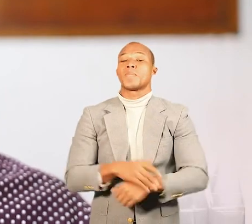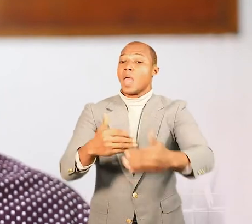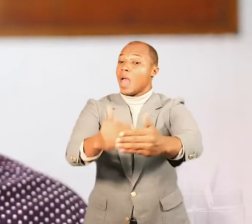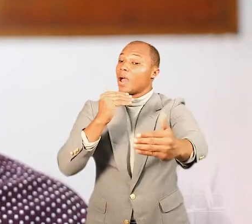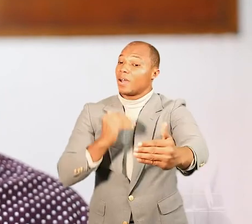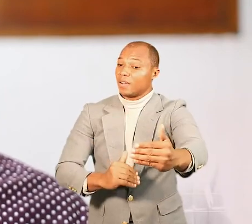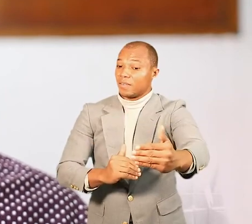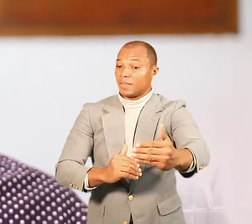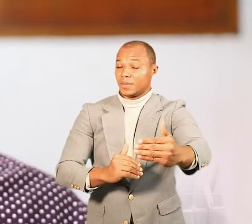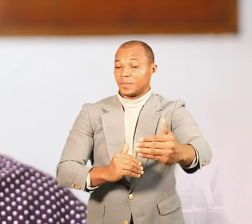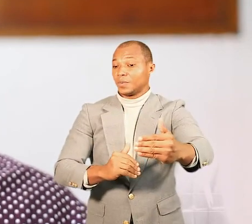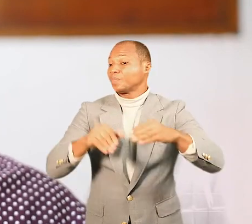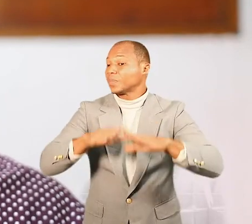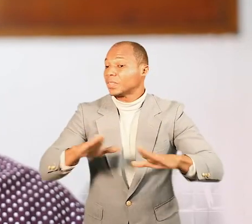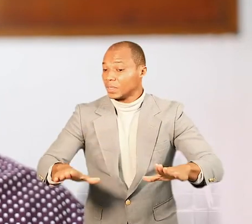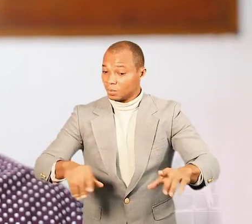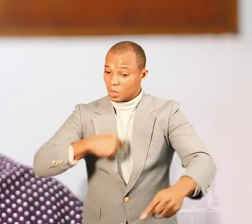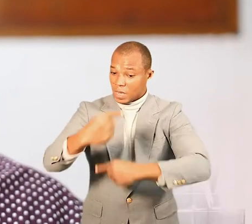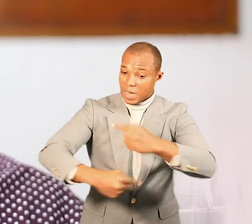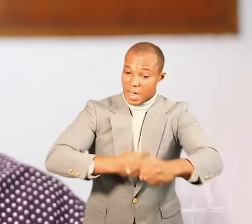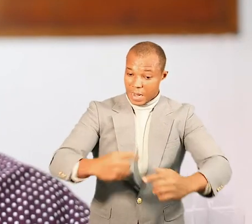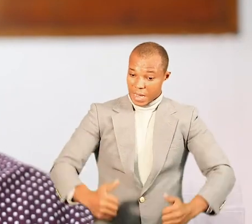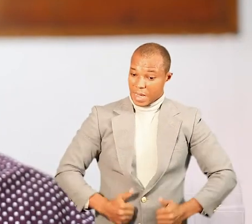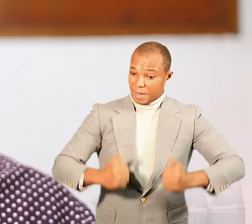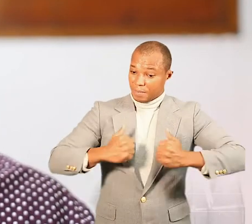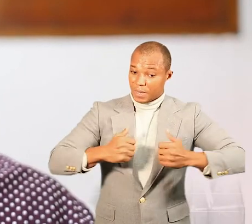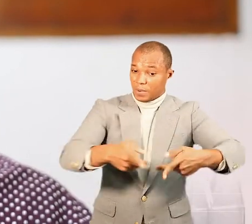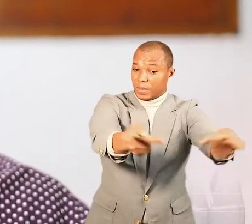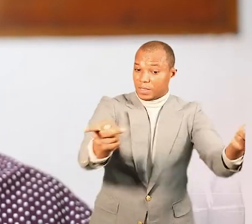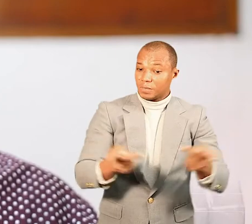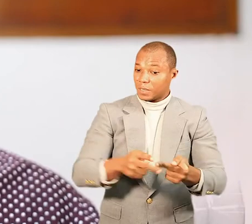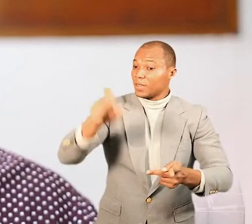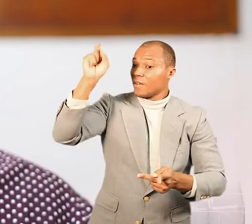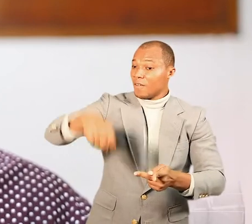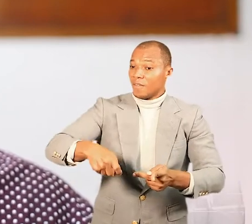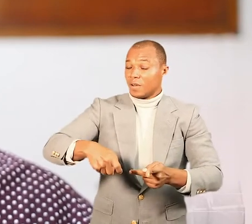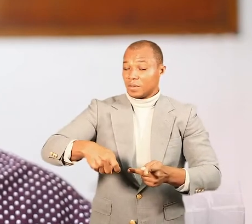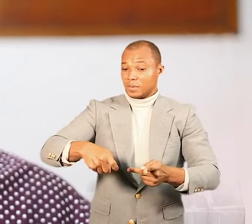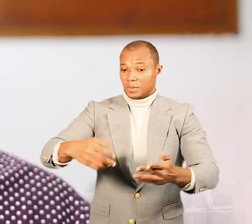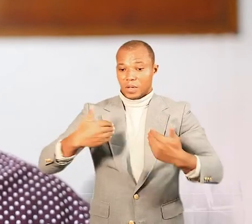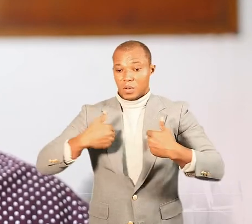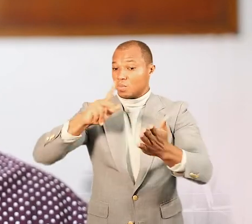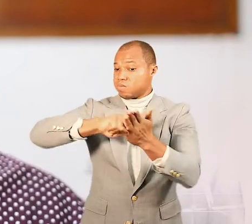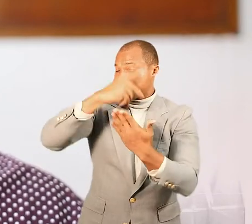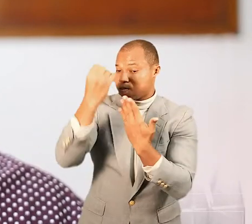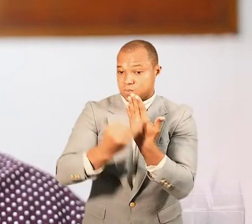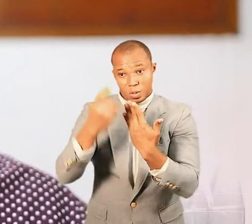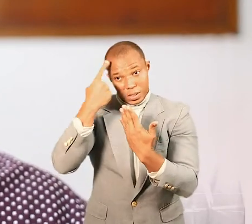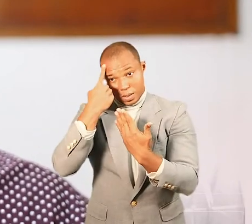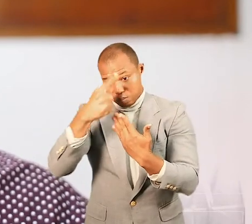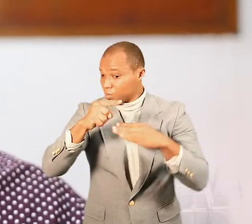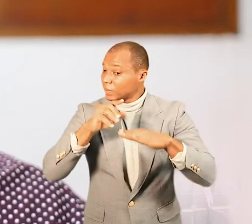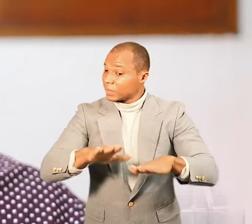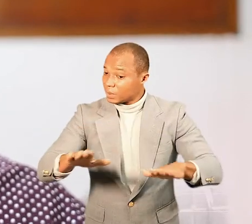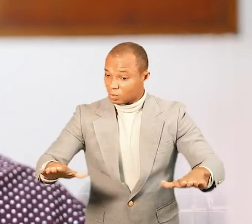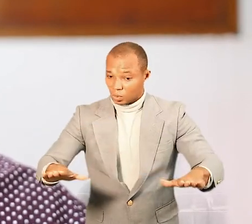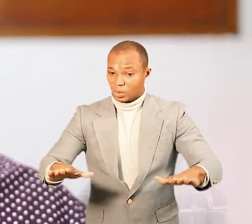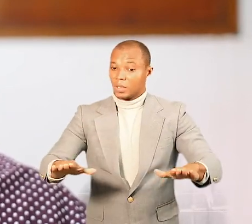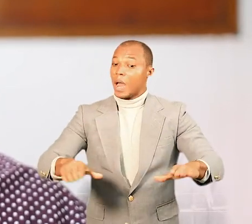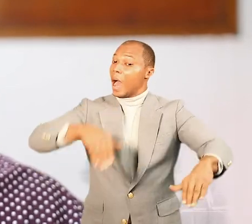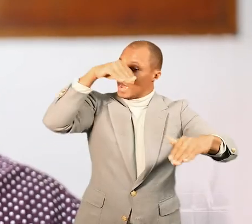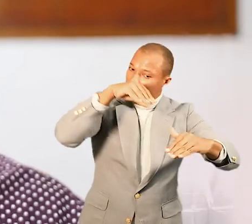aient habité dans un espace ou bien à demeurer dans un espace, faut gagner un projet pour mineur